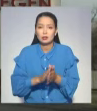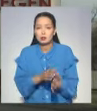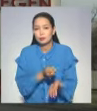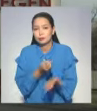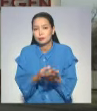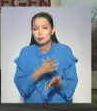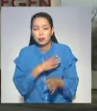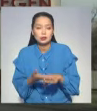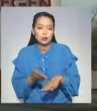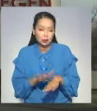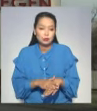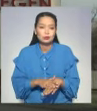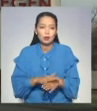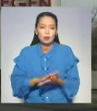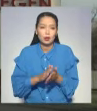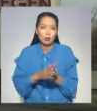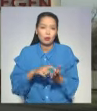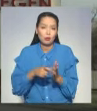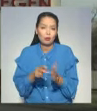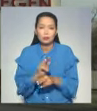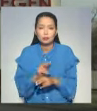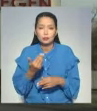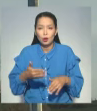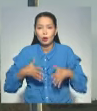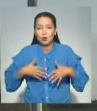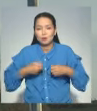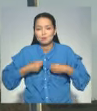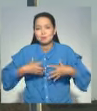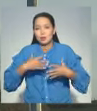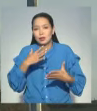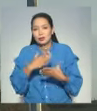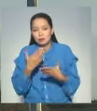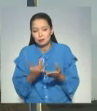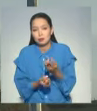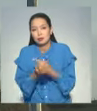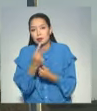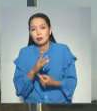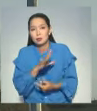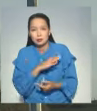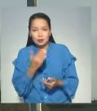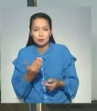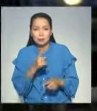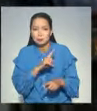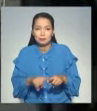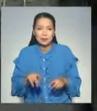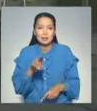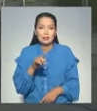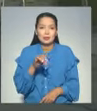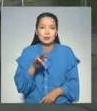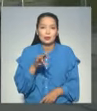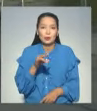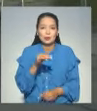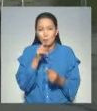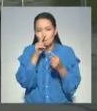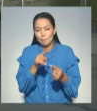Дереу жансақтау бөліміне жатқызылған. Онда өкпенің ісінуі сияқты асқынулар пайда болған. Науқасқа бірден дезинтоксикациялық